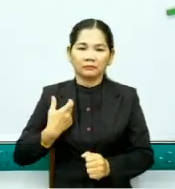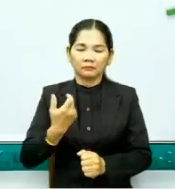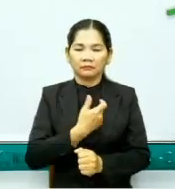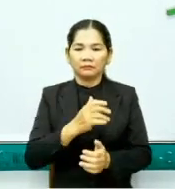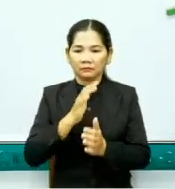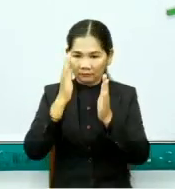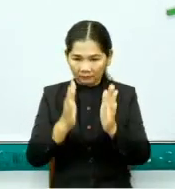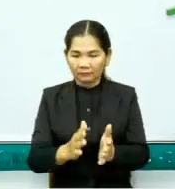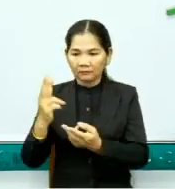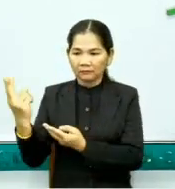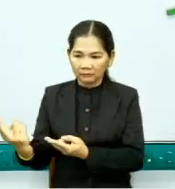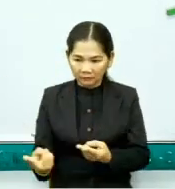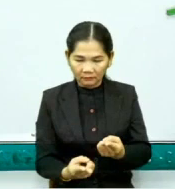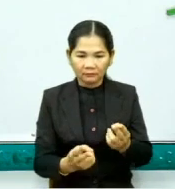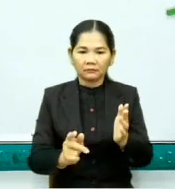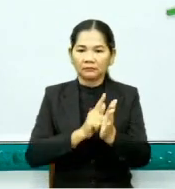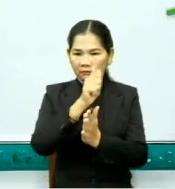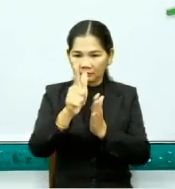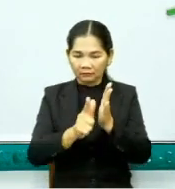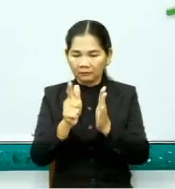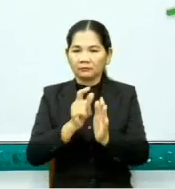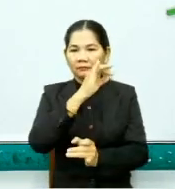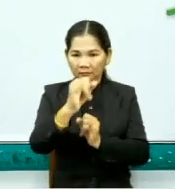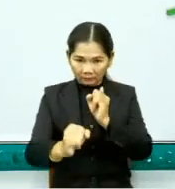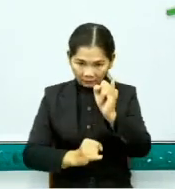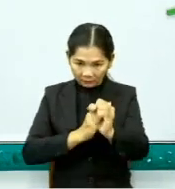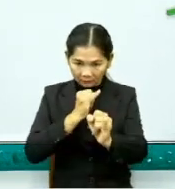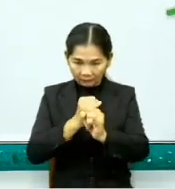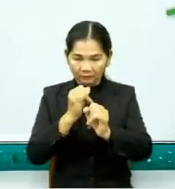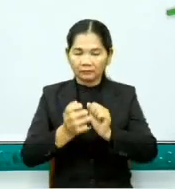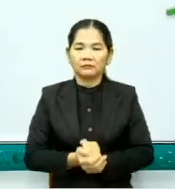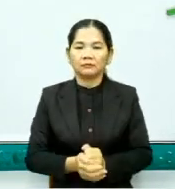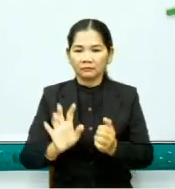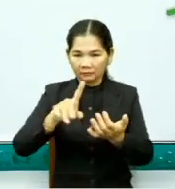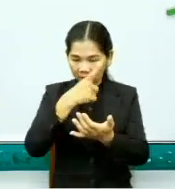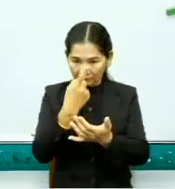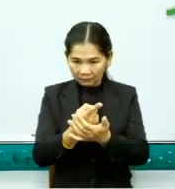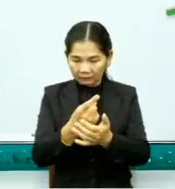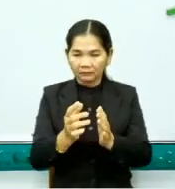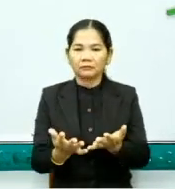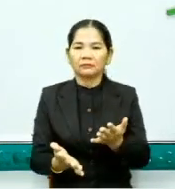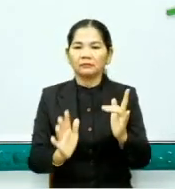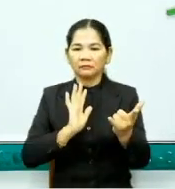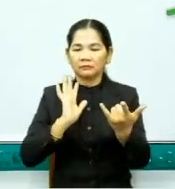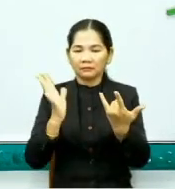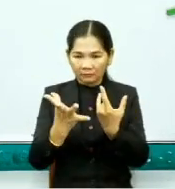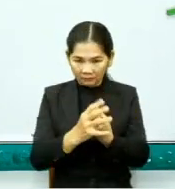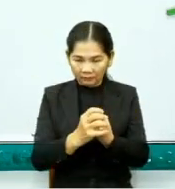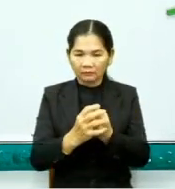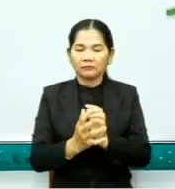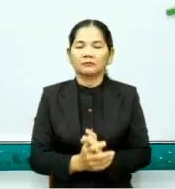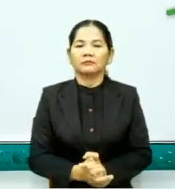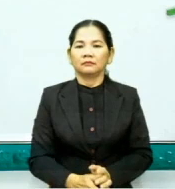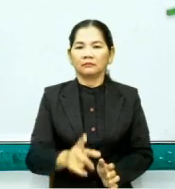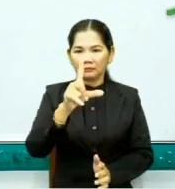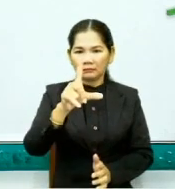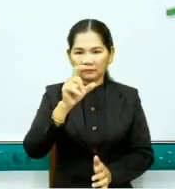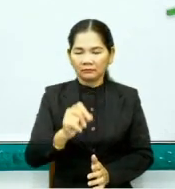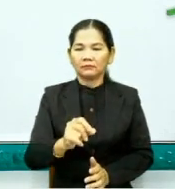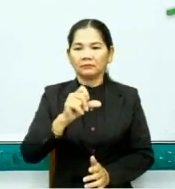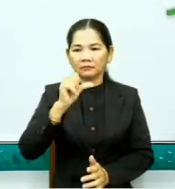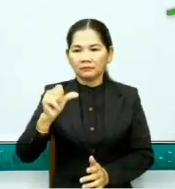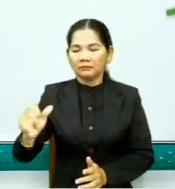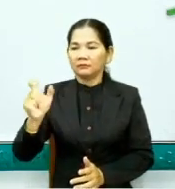phiêu chiết ăn trả chiết cho ruộng bảo mán chất đập mơn